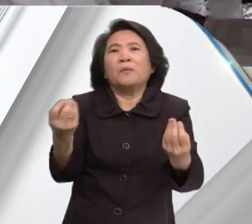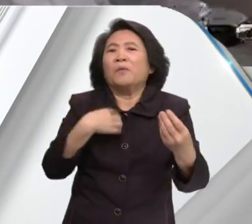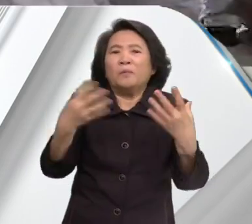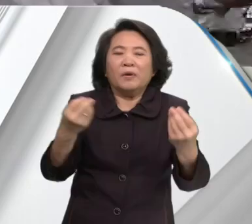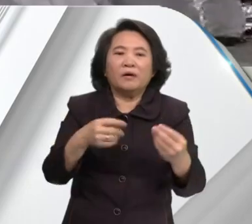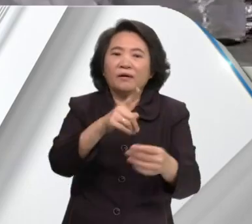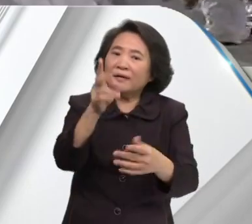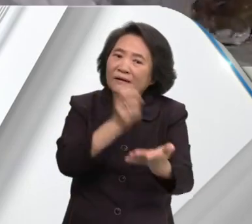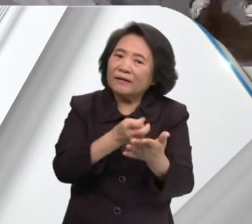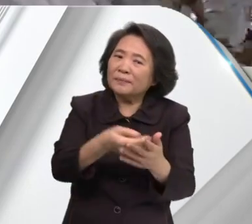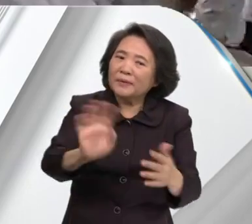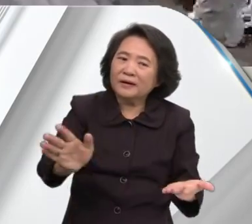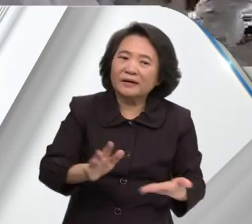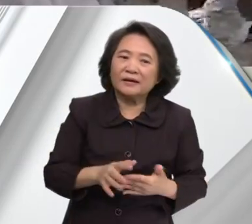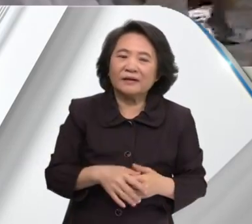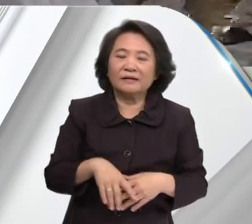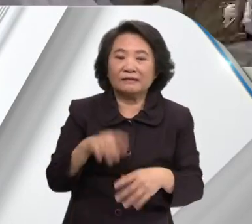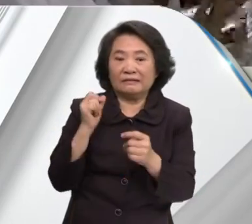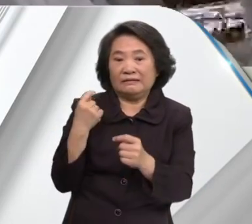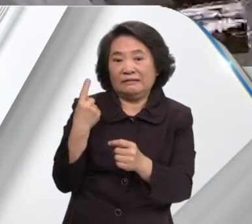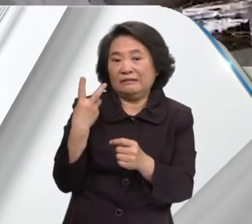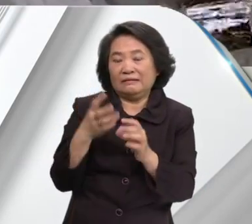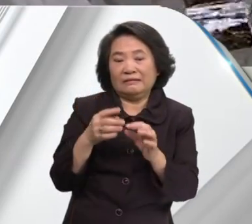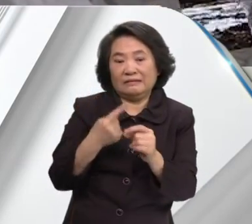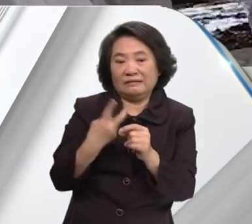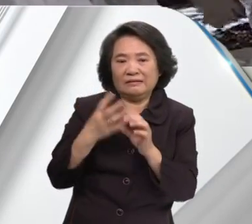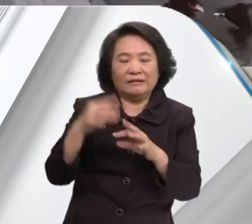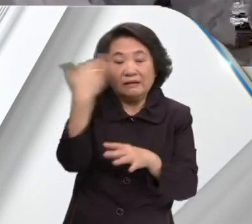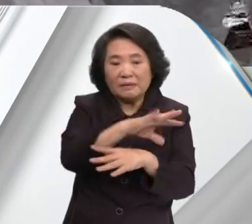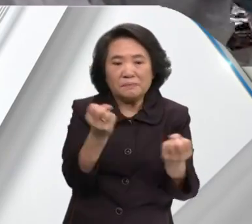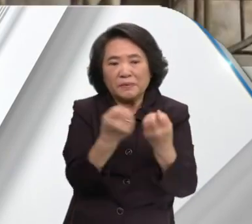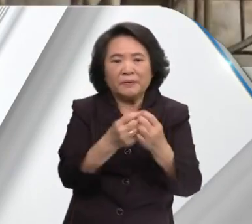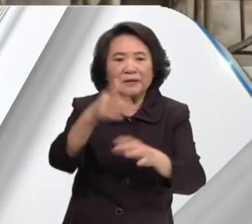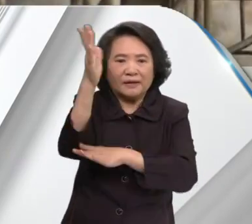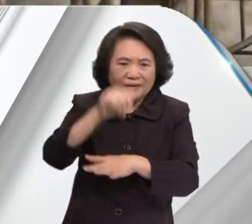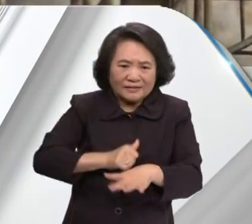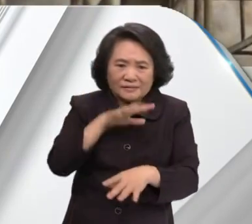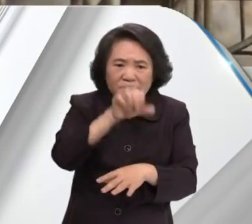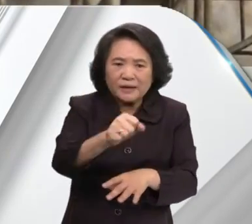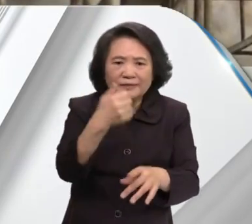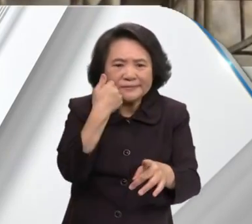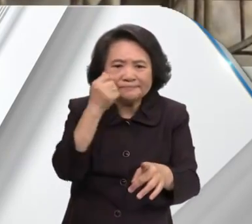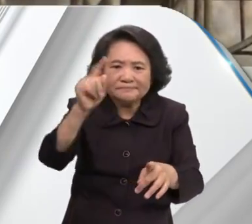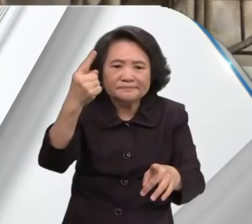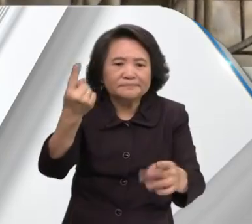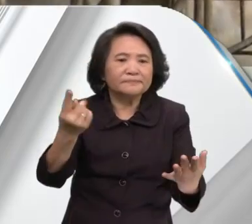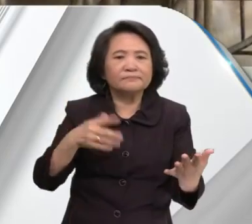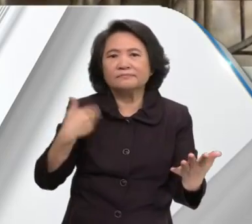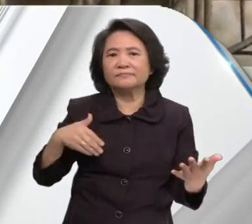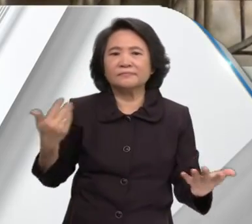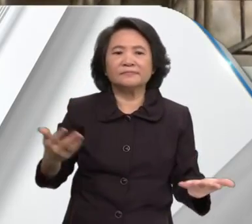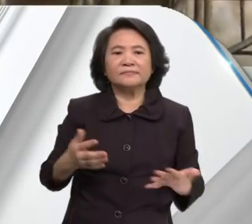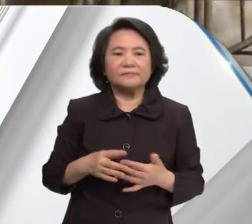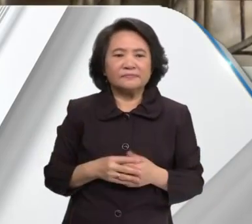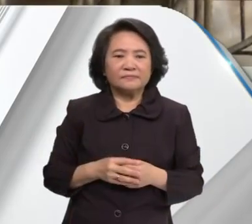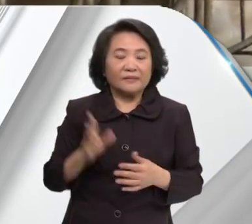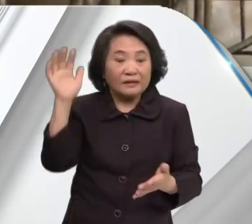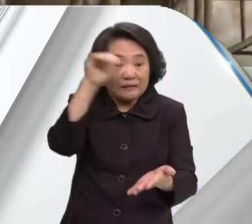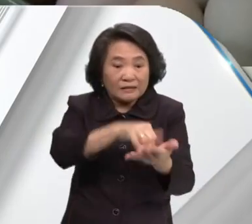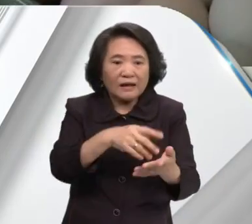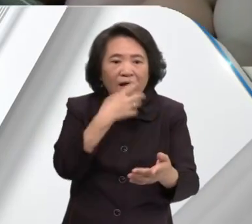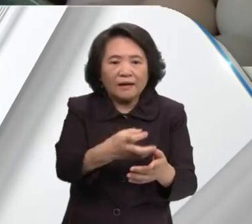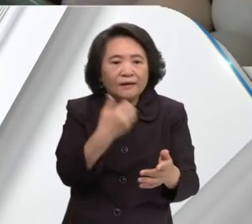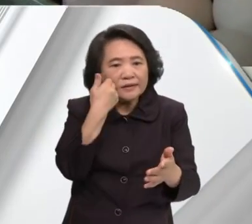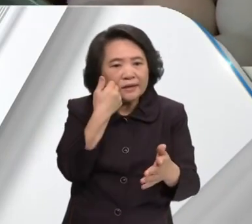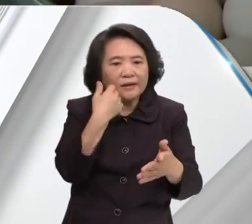关。 杨导演来见表示，突然之间，不过处理工大白政府都没办法清楚查找到事情发生的原因，市民还是消费